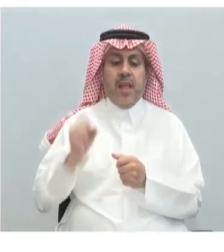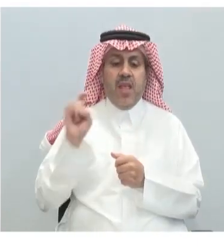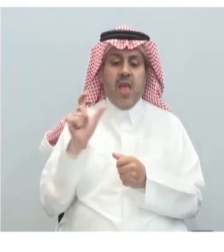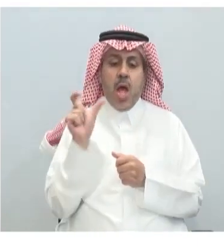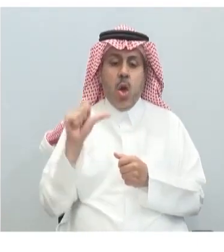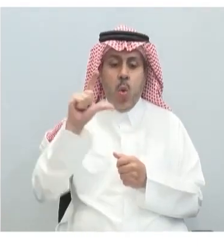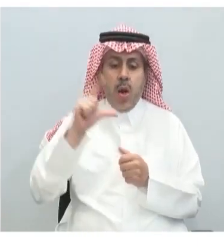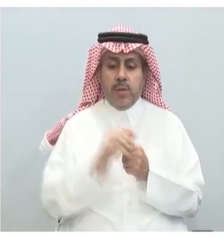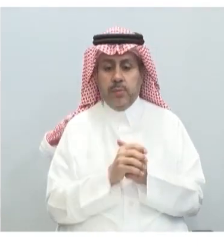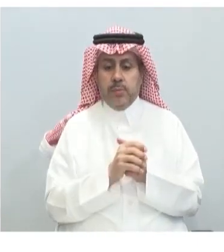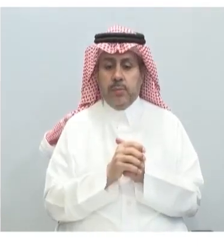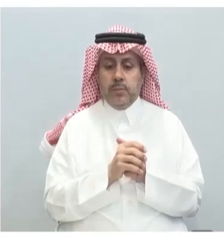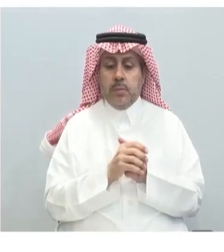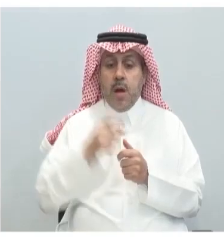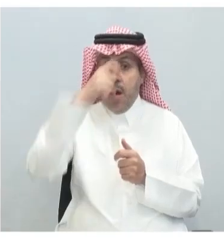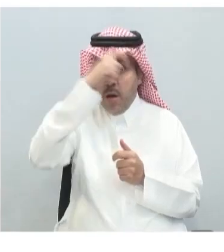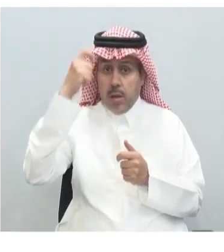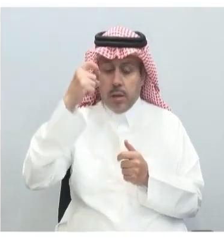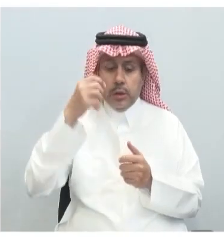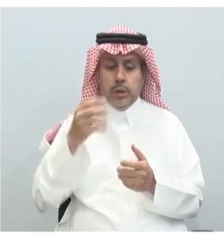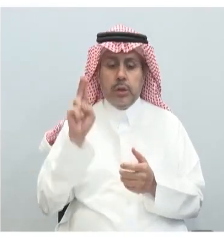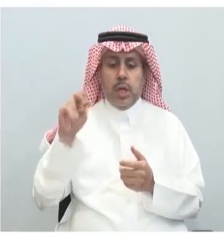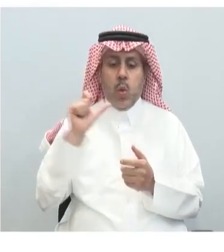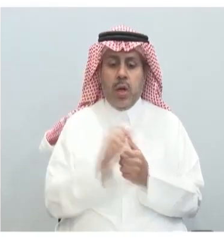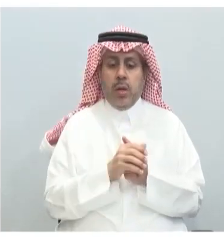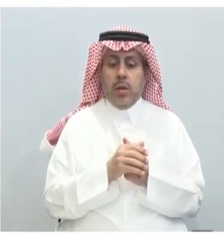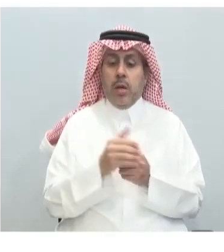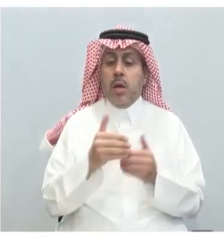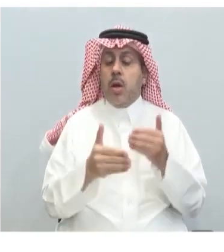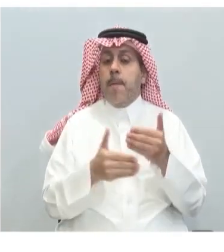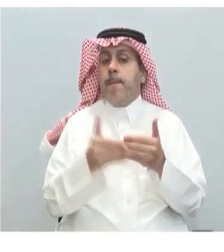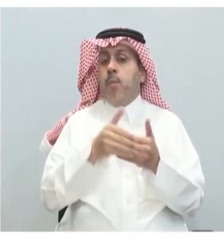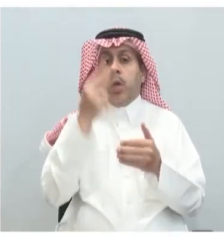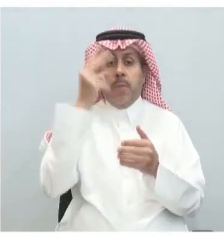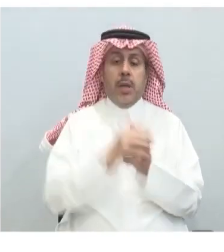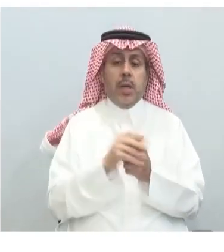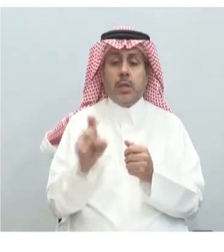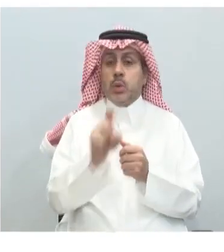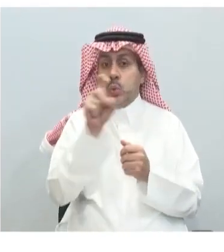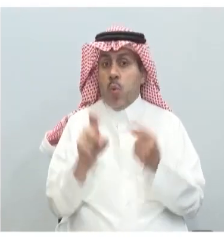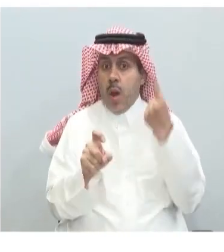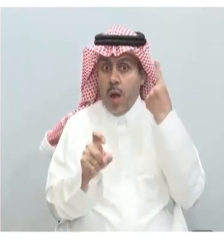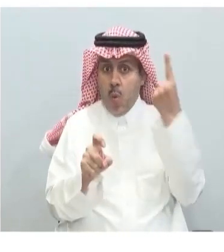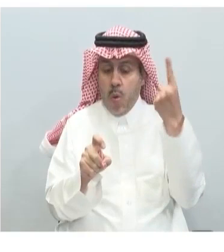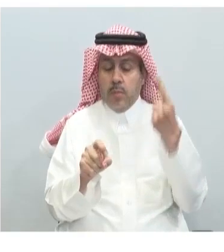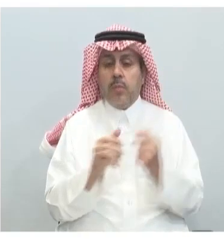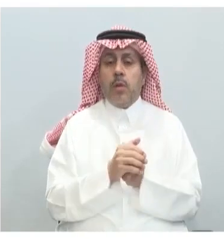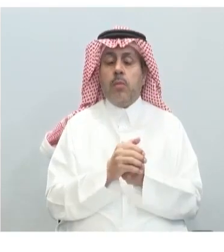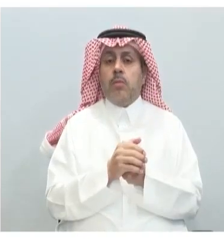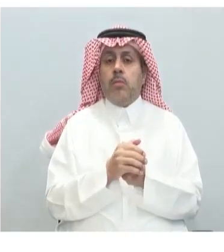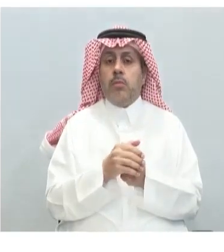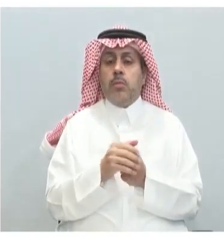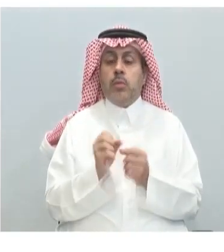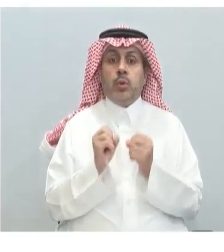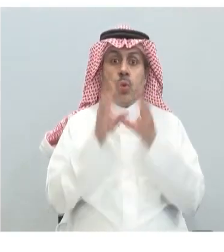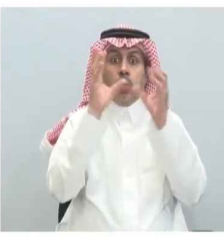الايثانول ايضا لدينا حراره التكوين لكل من المركبين ايهما السؤال الاول ايهما يطلق كميه